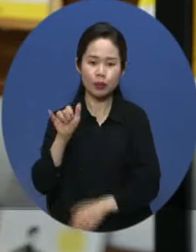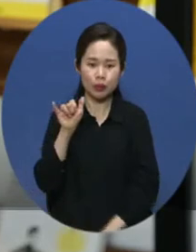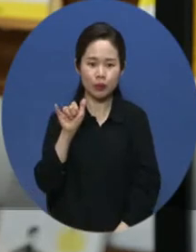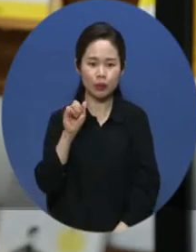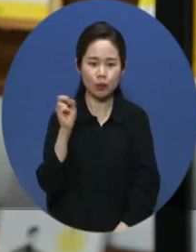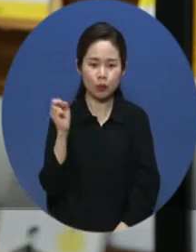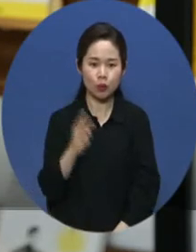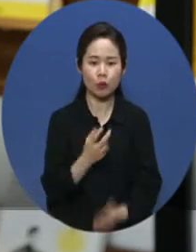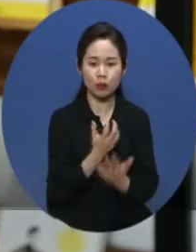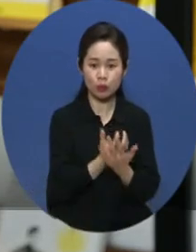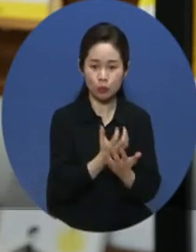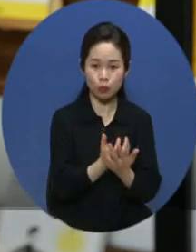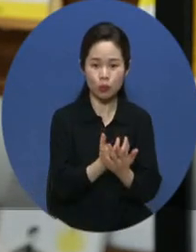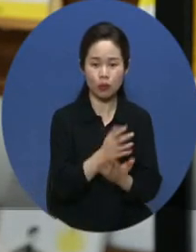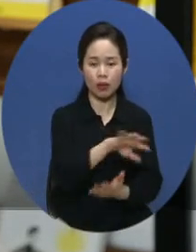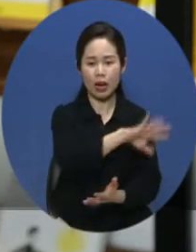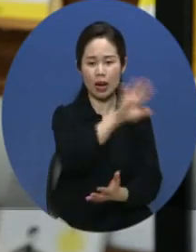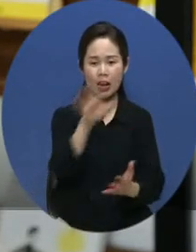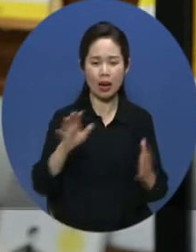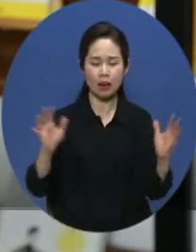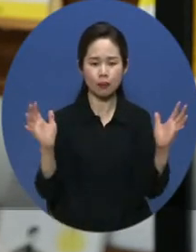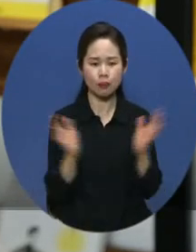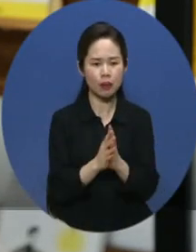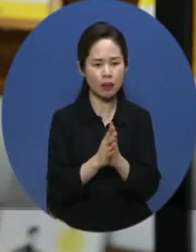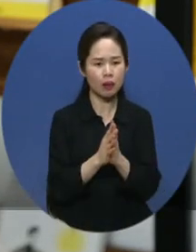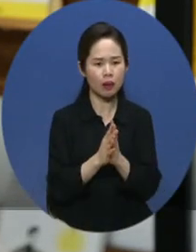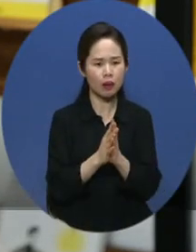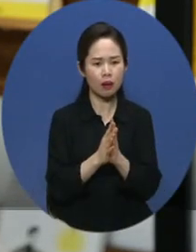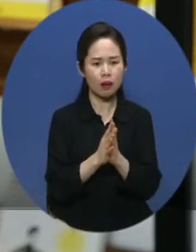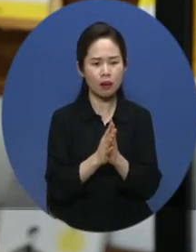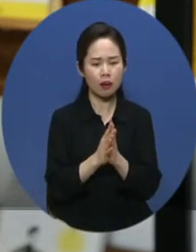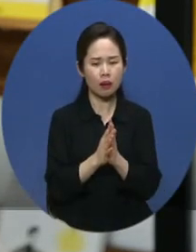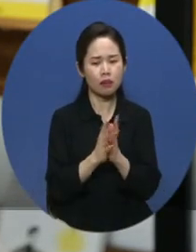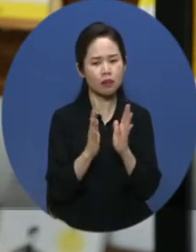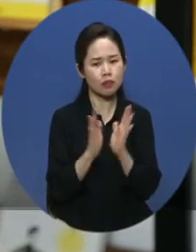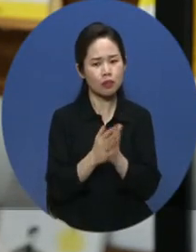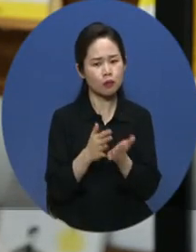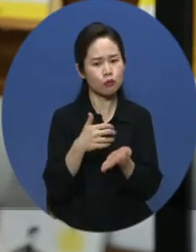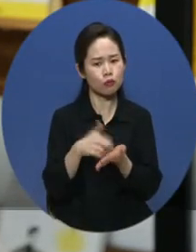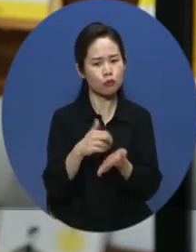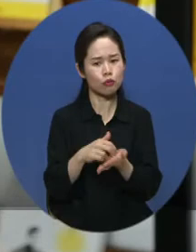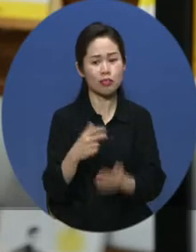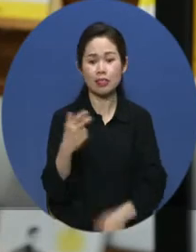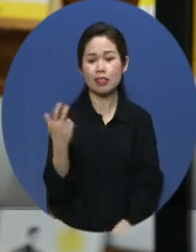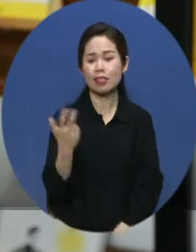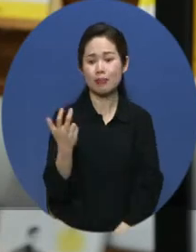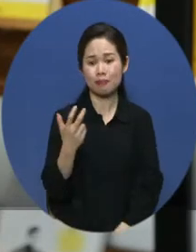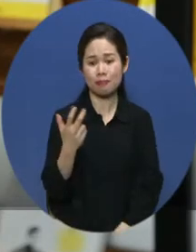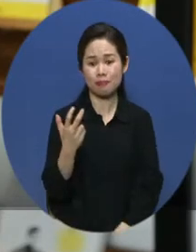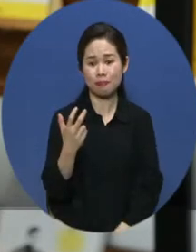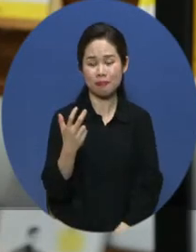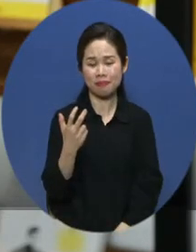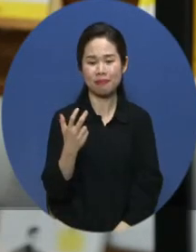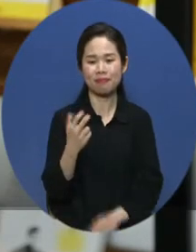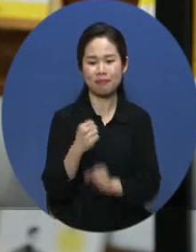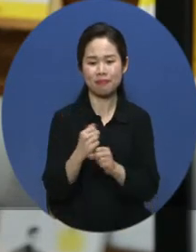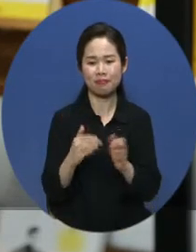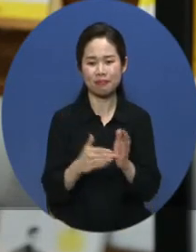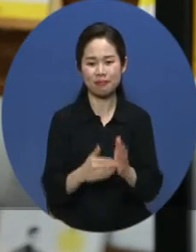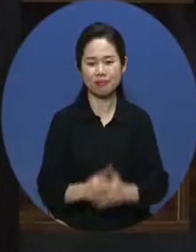뭐 문서들 뭐 이런 것들까지 합치면 약 70여 권 정도의 컨텐츠가 나와